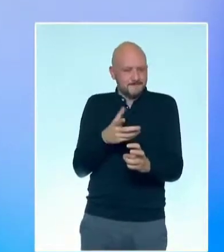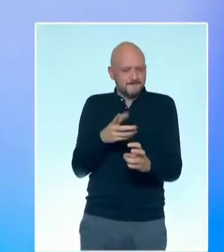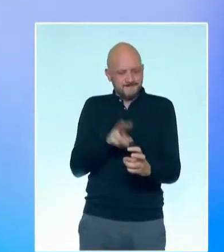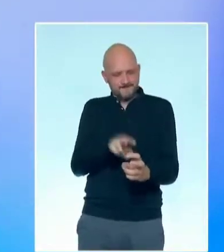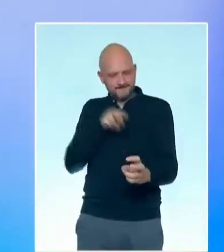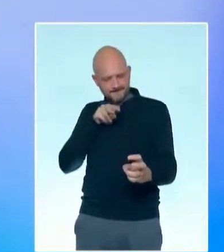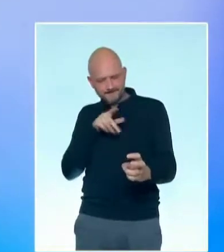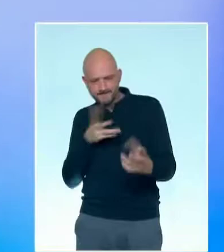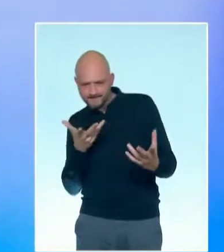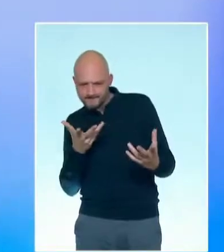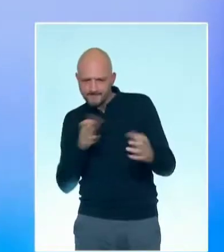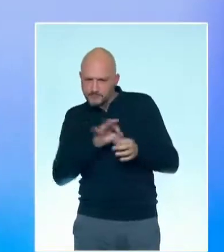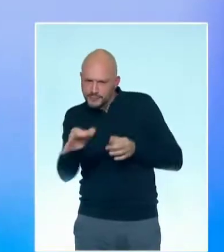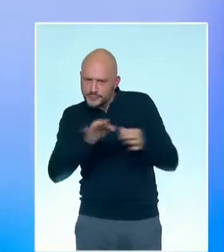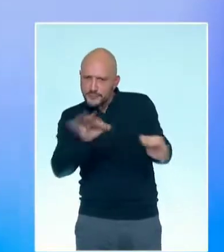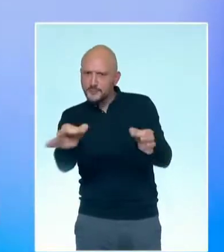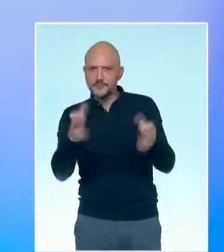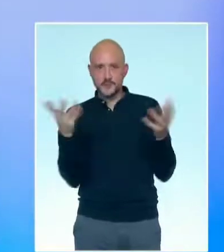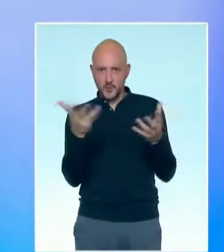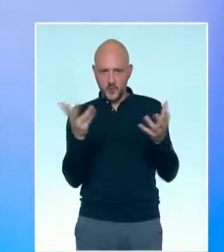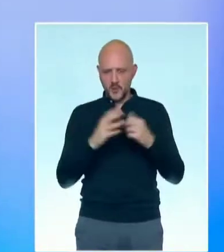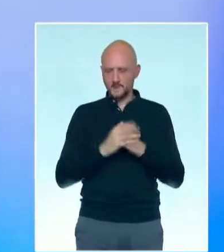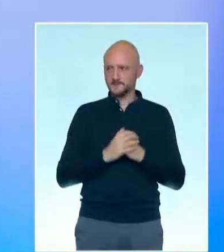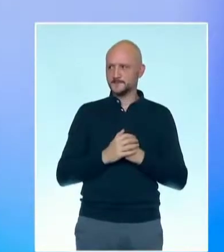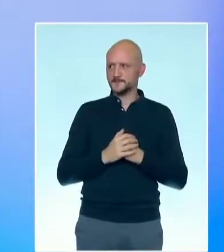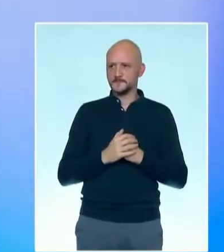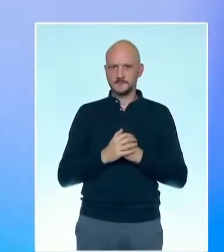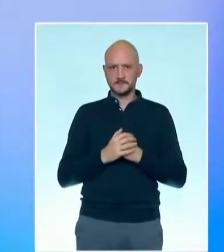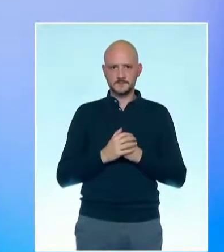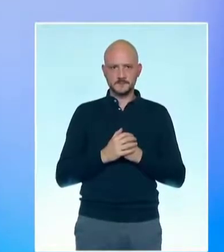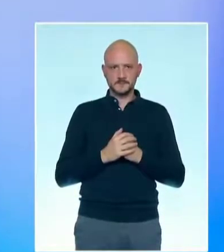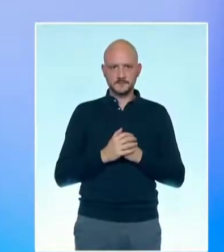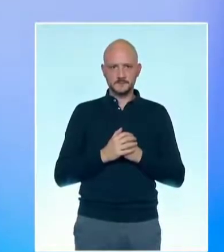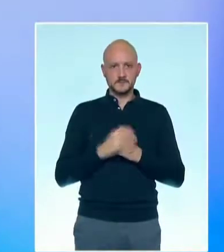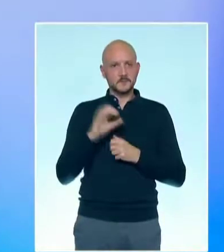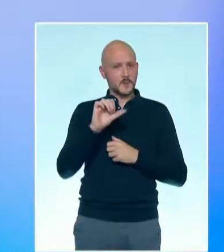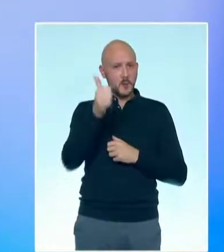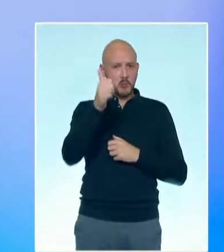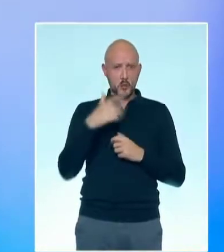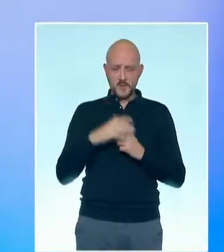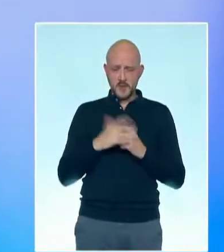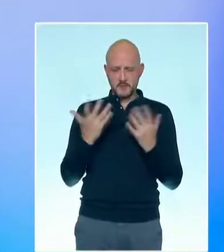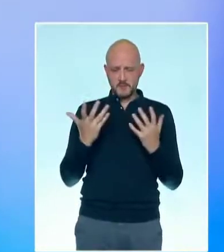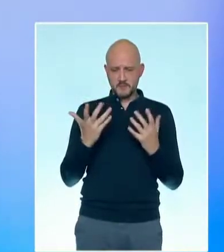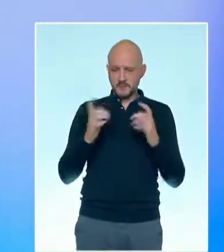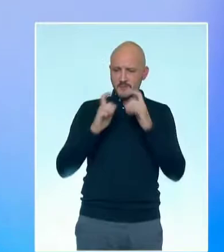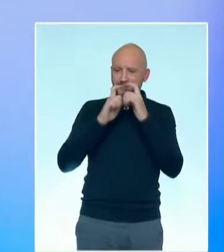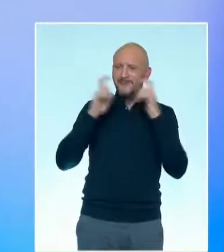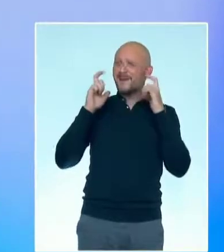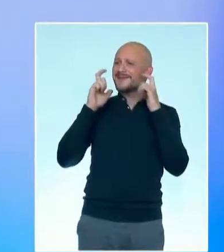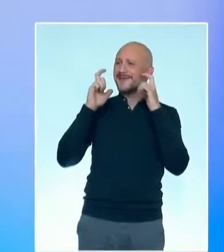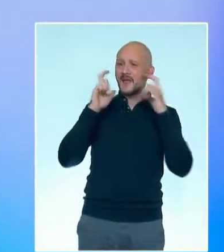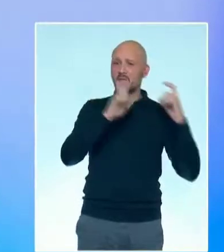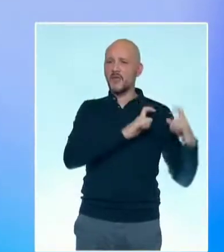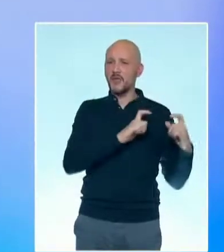virale forte? C'est lorsque on enlève le masque pour boire ou